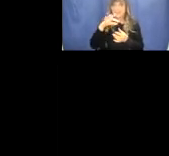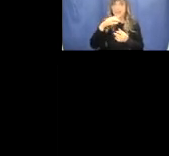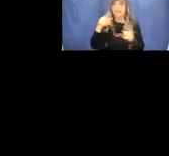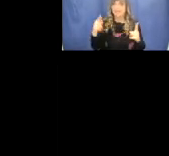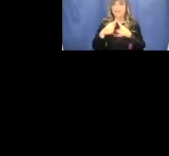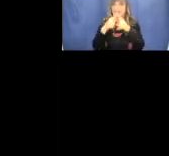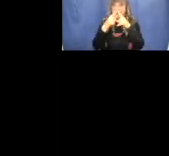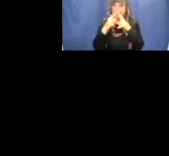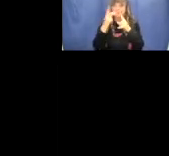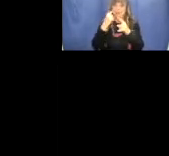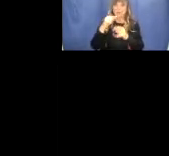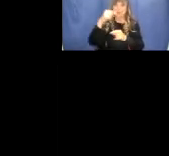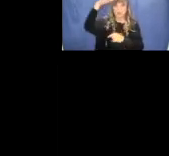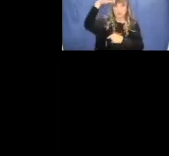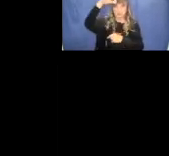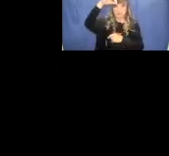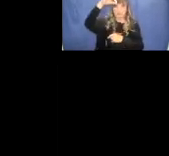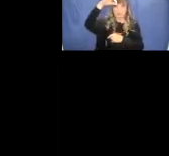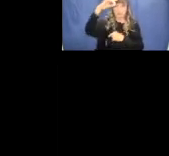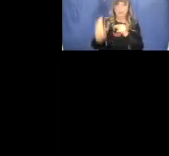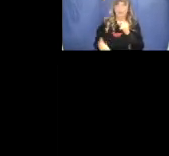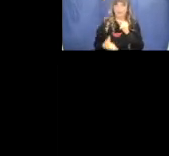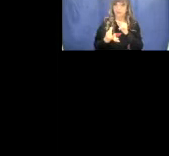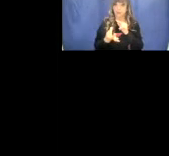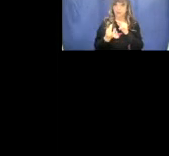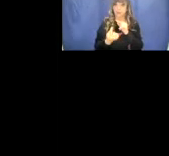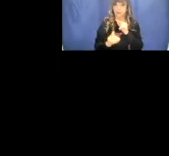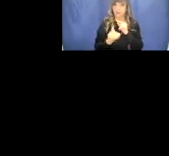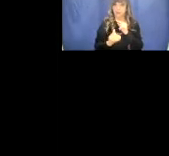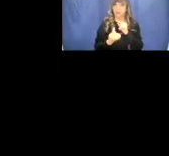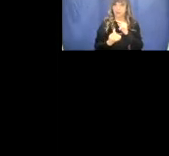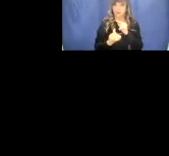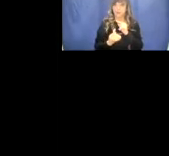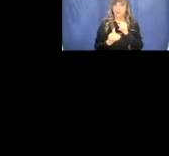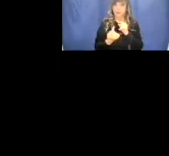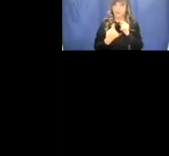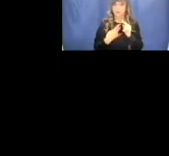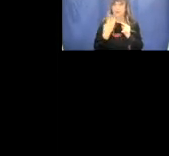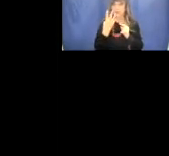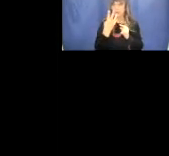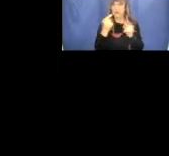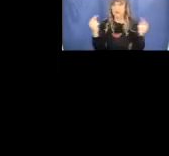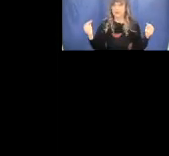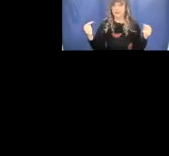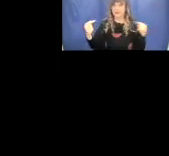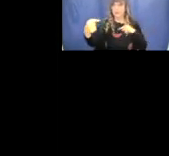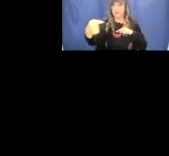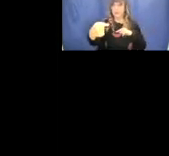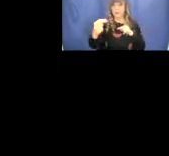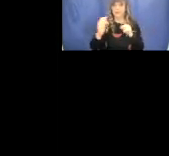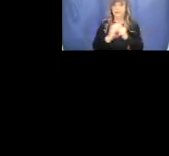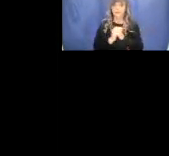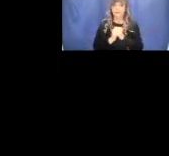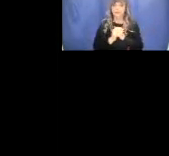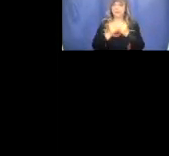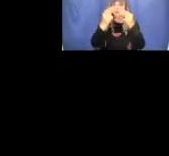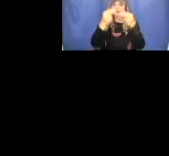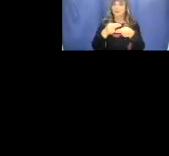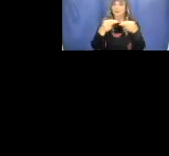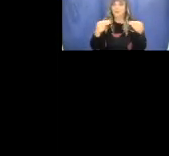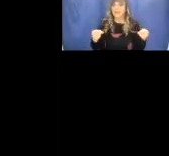uno sopra poi uno sotto e poi ce ne sono quattro il piano quindi fanno un totale di